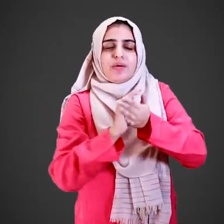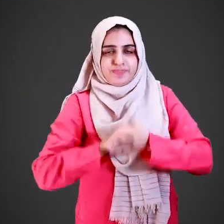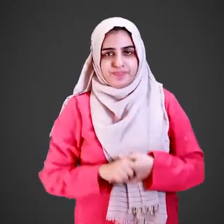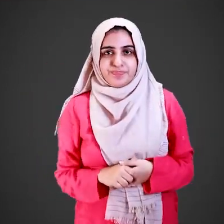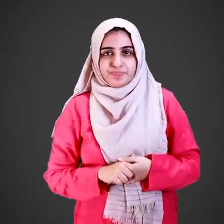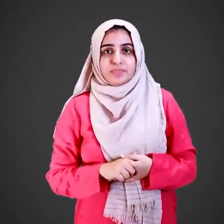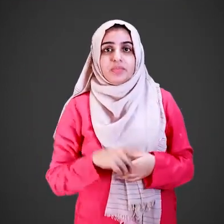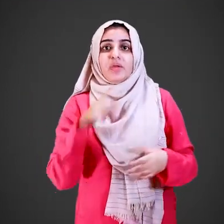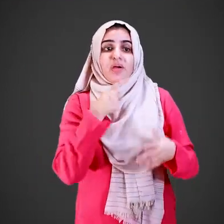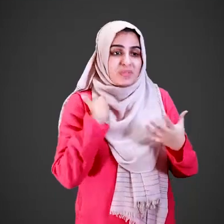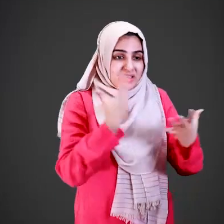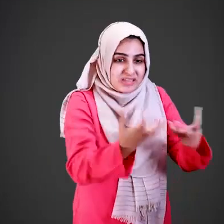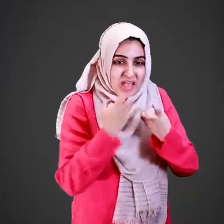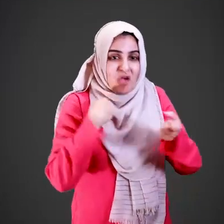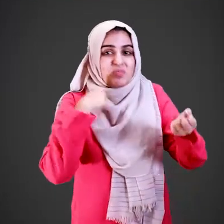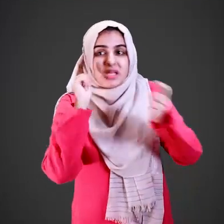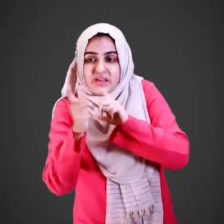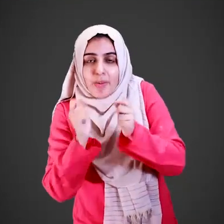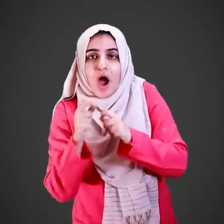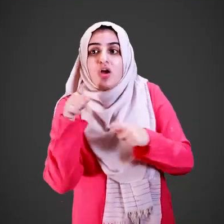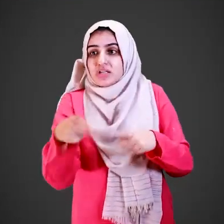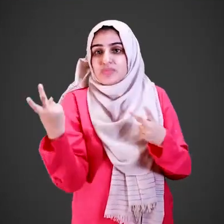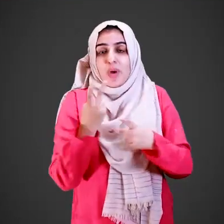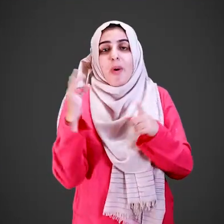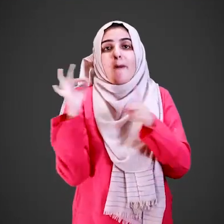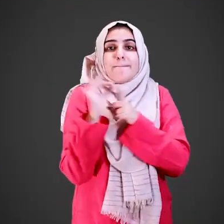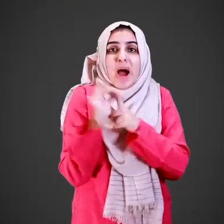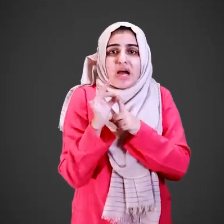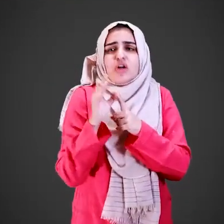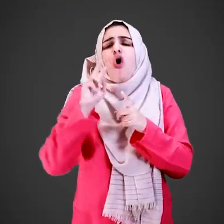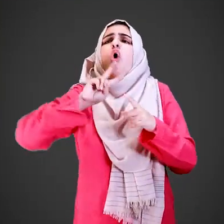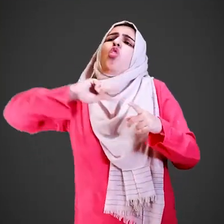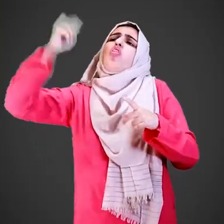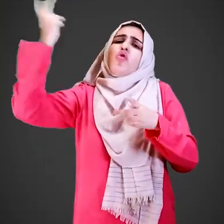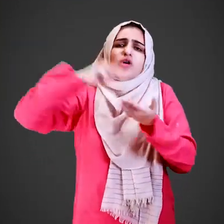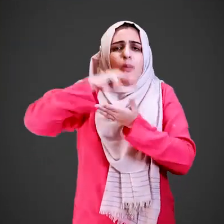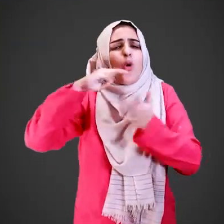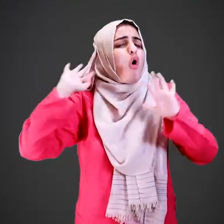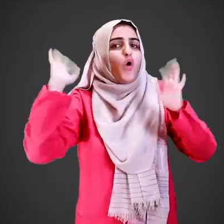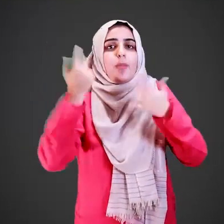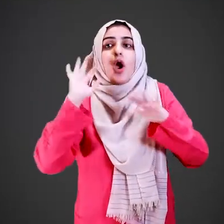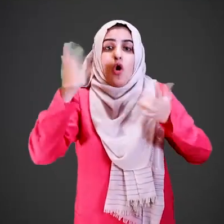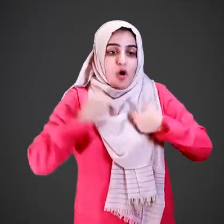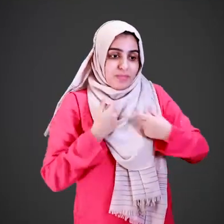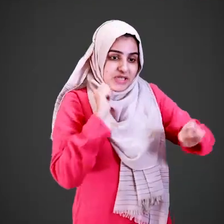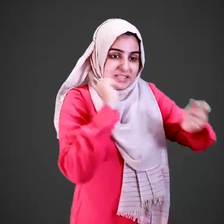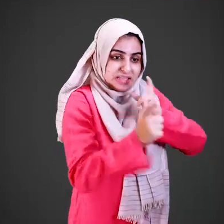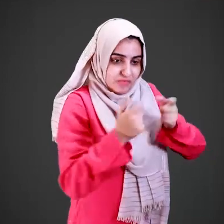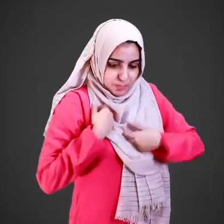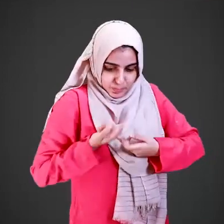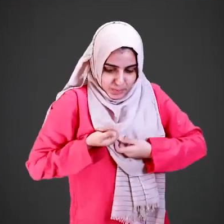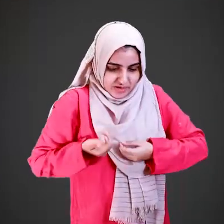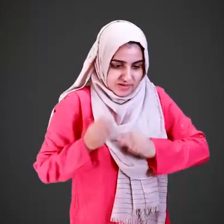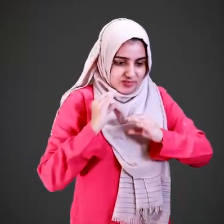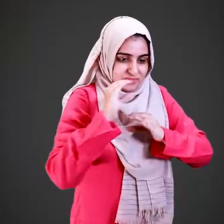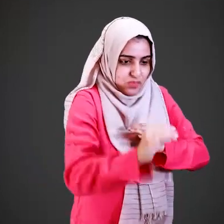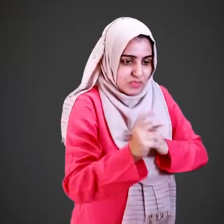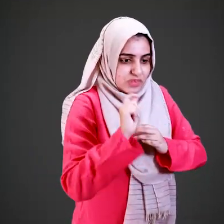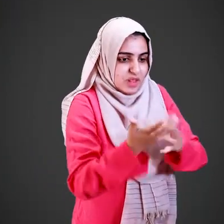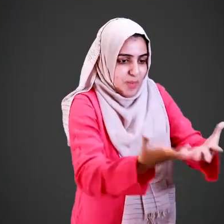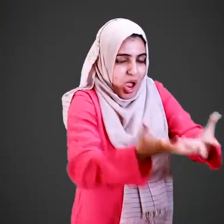प्लस इन्वेस्टमेंट प्लस गवर्नमेंट स्पेंडिंग जी प्लस नेट एक्सपोर्ट, यानी सी प्लस आई प्लस जी